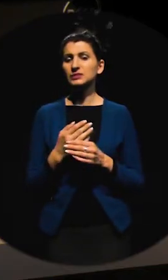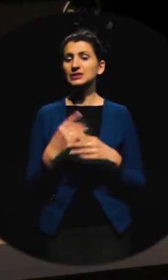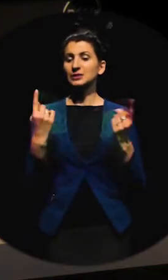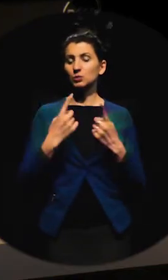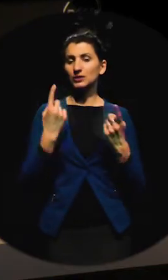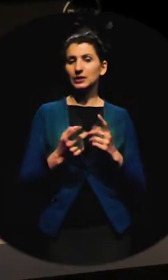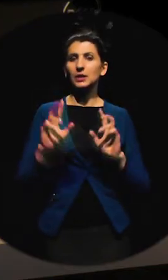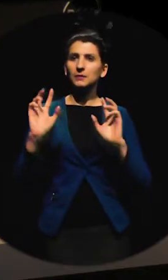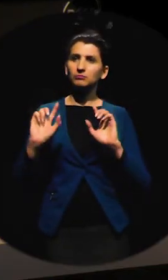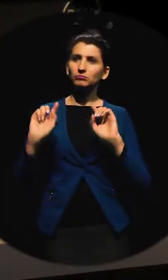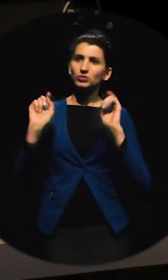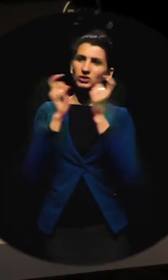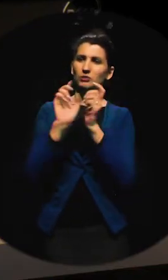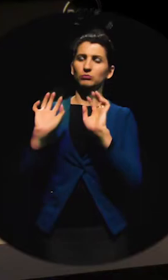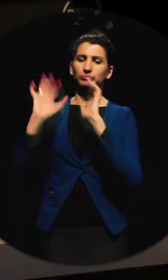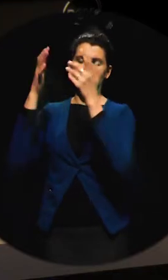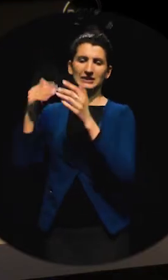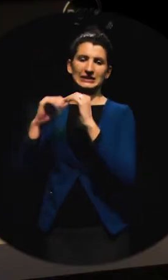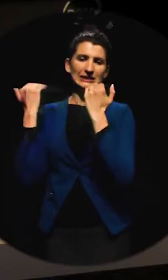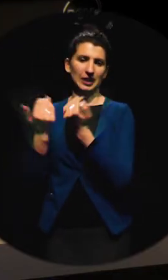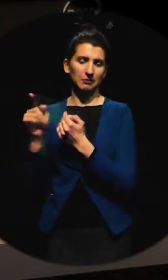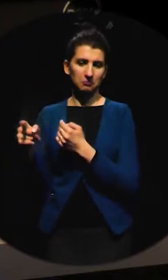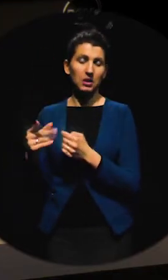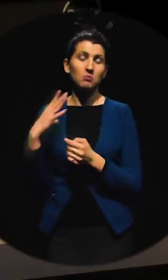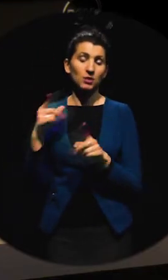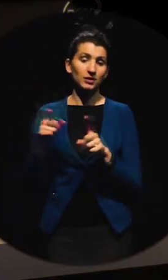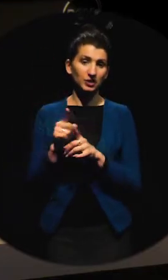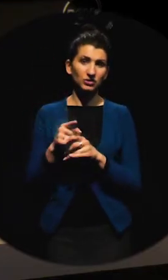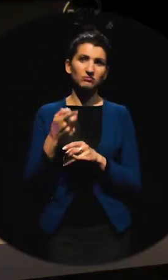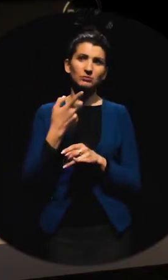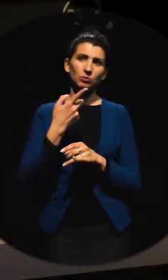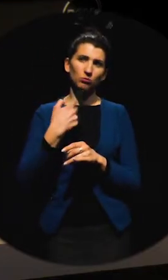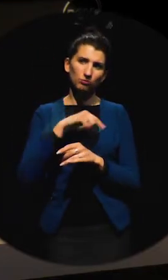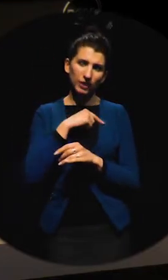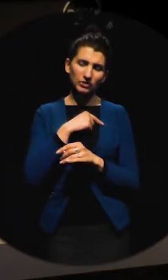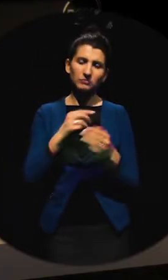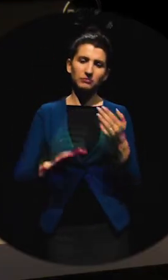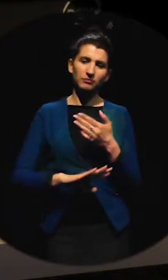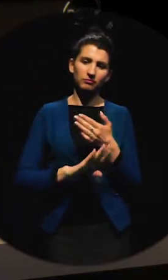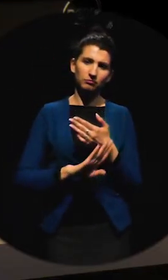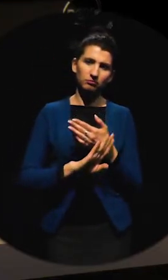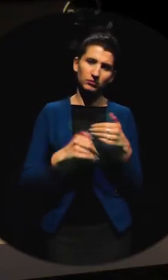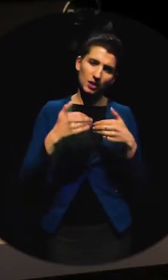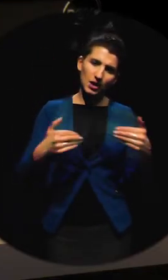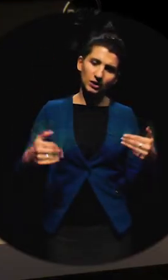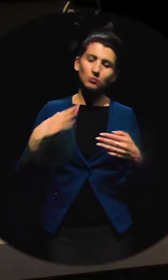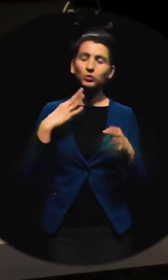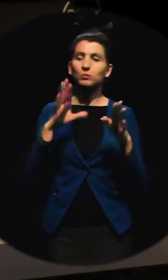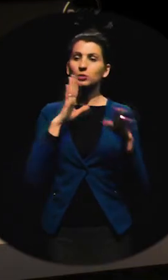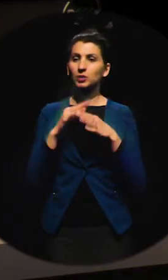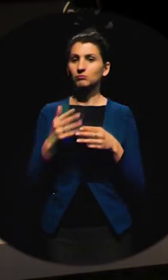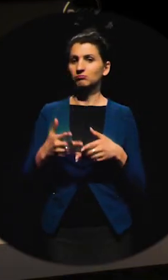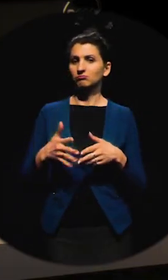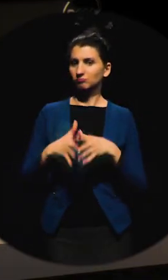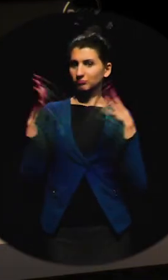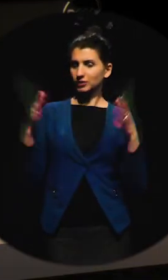sytuację protestu w Sejmie, tak, że była to i w tym sensie dla naszego teatru jest to taki kamień milowy, tak? Bo